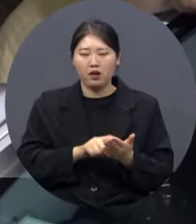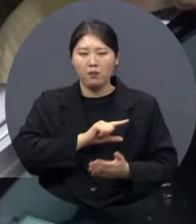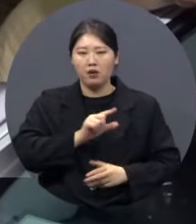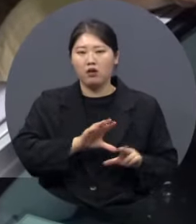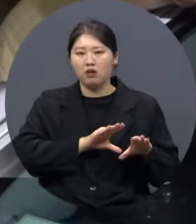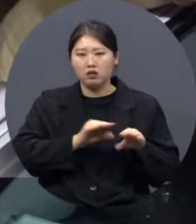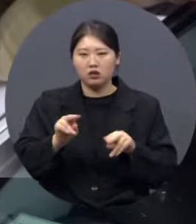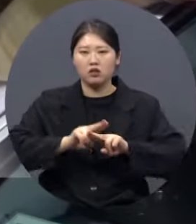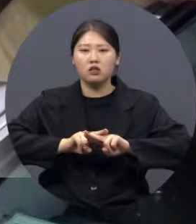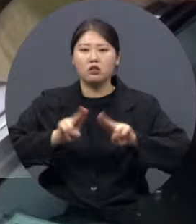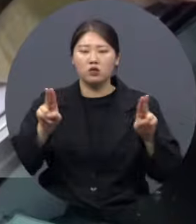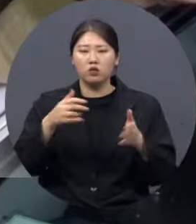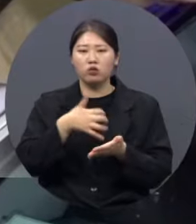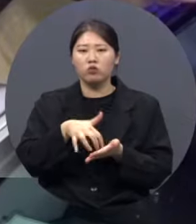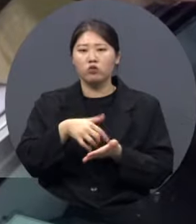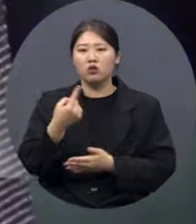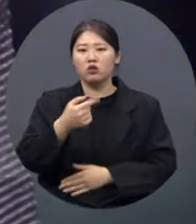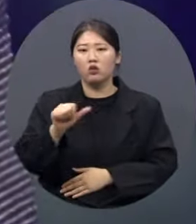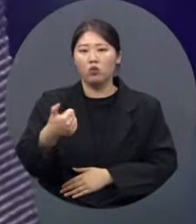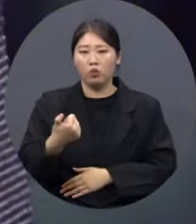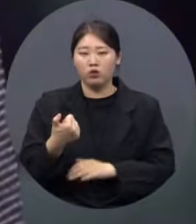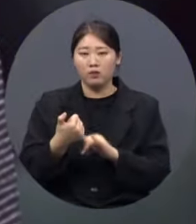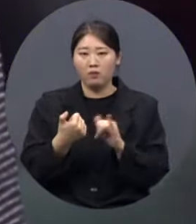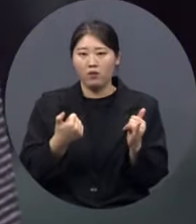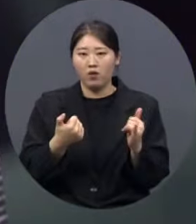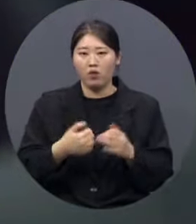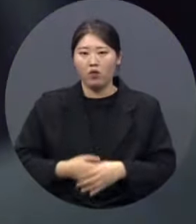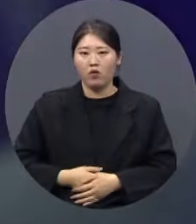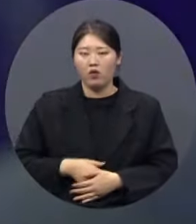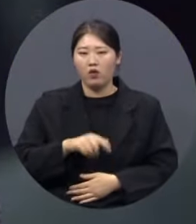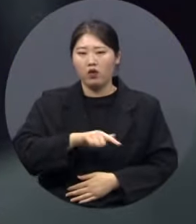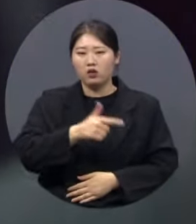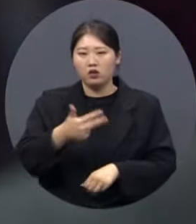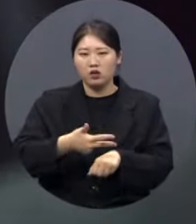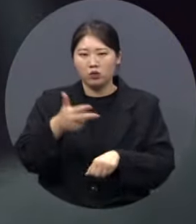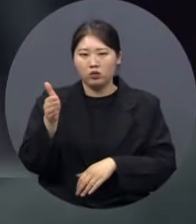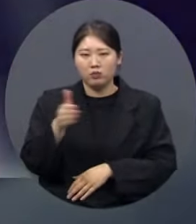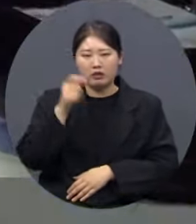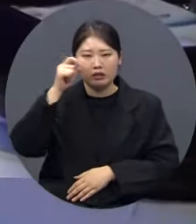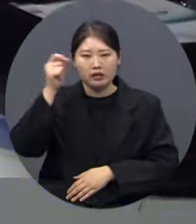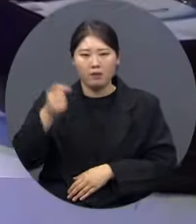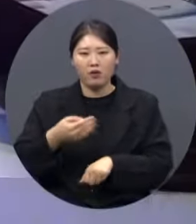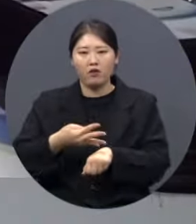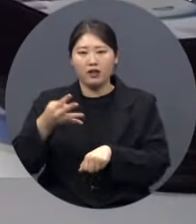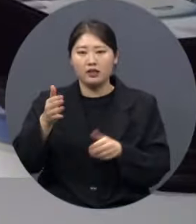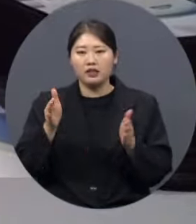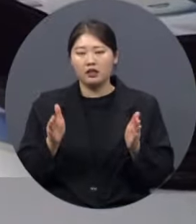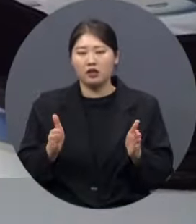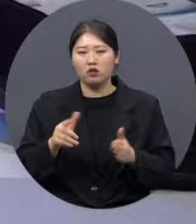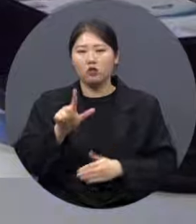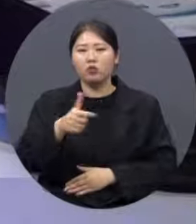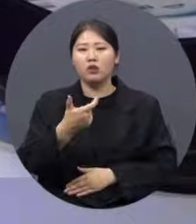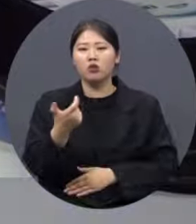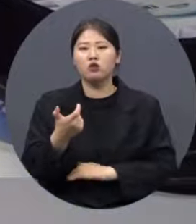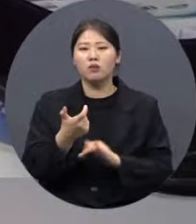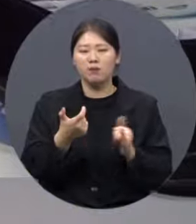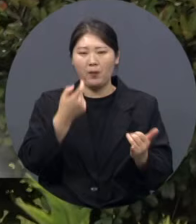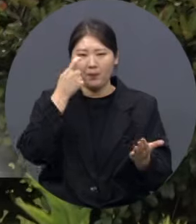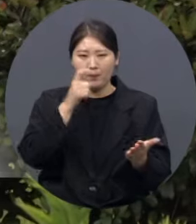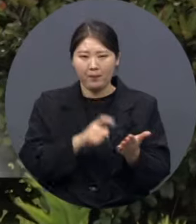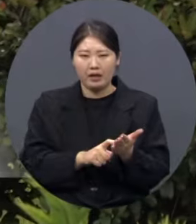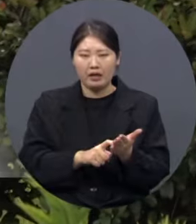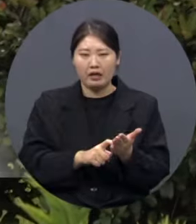처분을 받은 운전자는 1,050여 명. 저녁 7시부터 새벽 4시 사이가 660여 명으로 가장